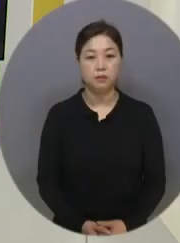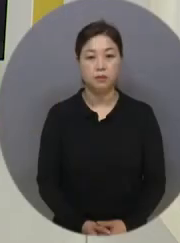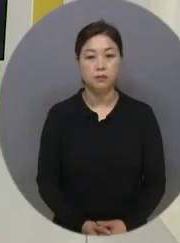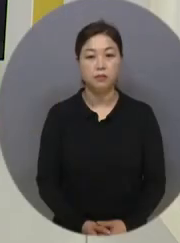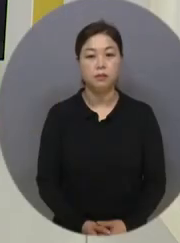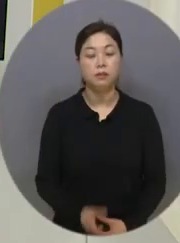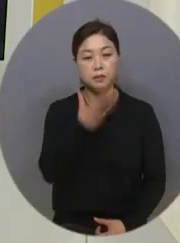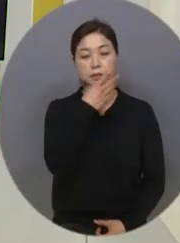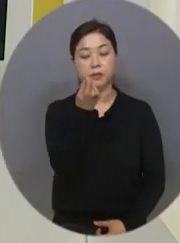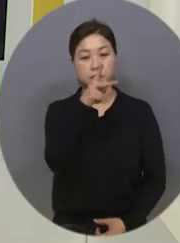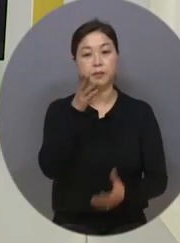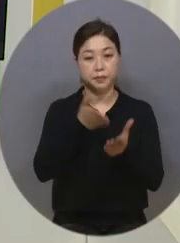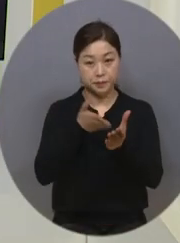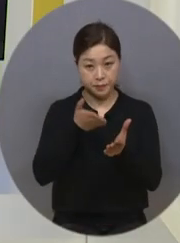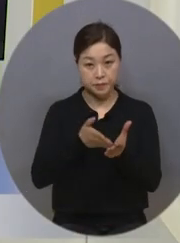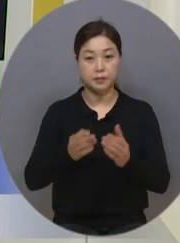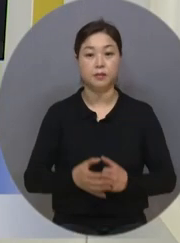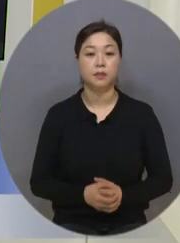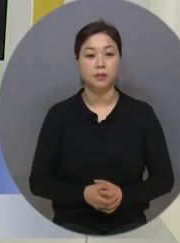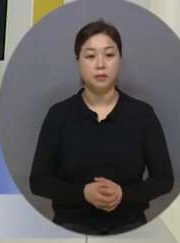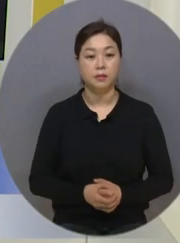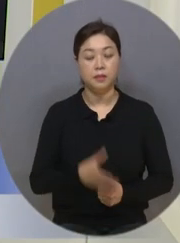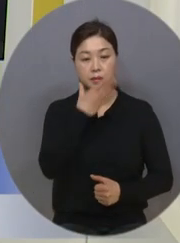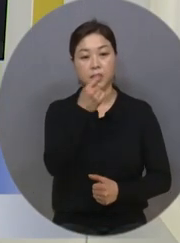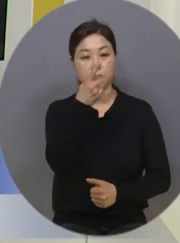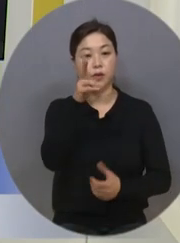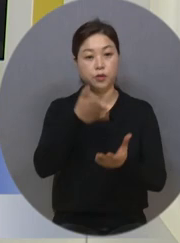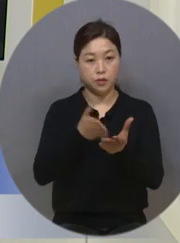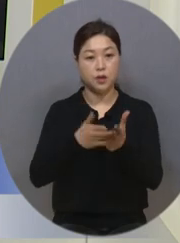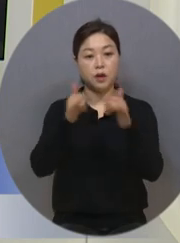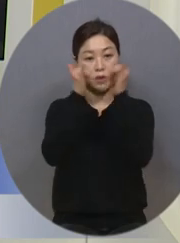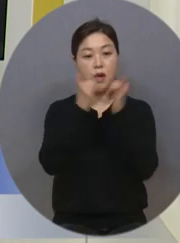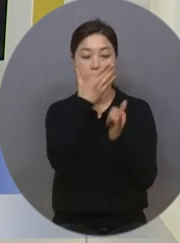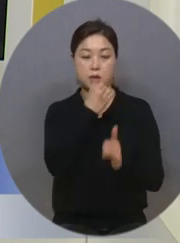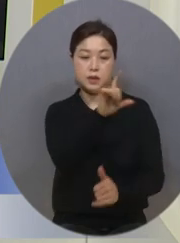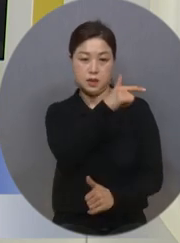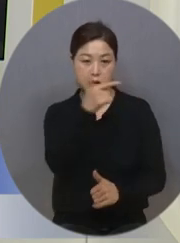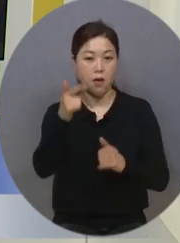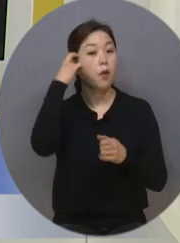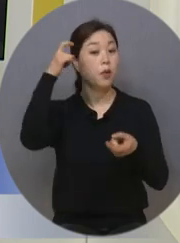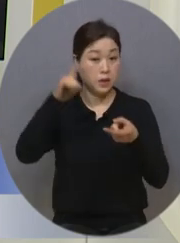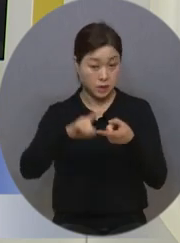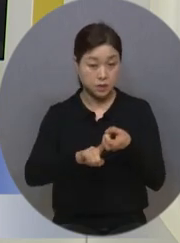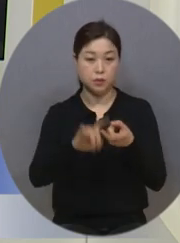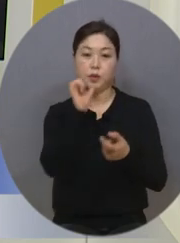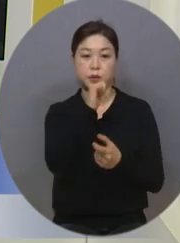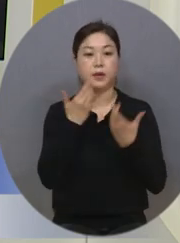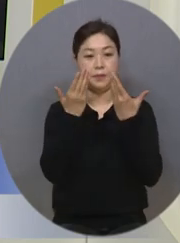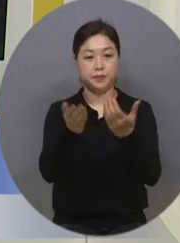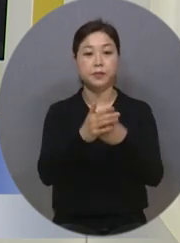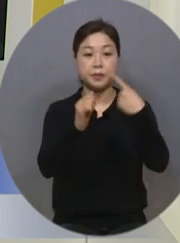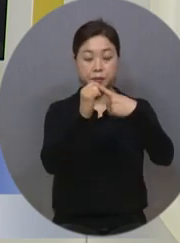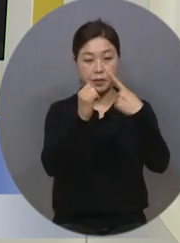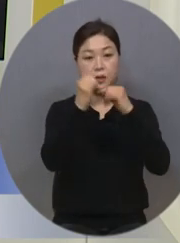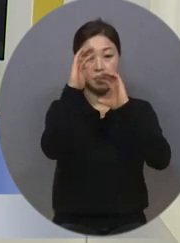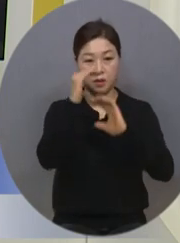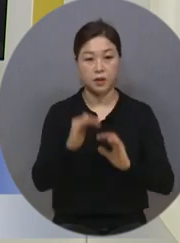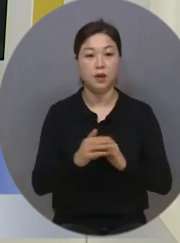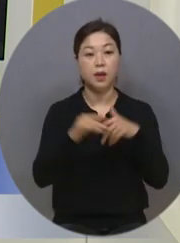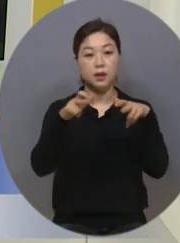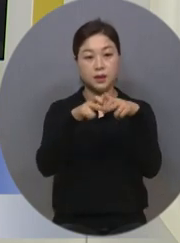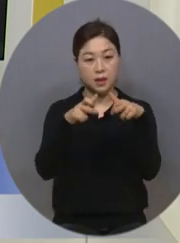웰페어 뉴스 브리핑 박정인입니다. 웰페어 뉴스와 함께 사회복지계 이슈를 만나봅니다. 첫 번째 기사입니다.